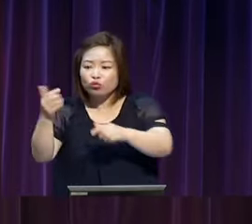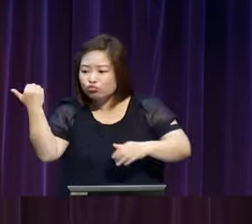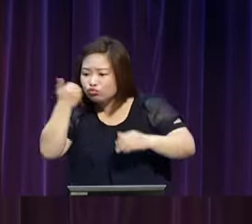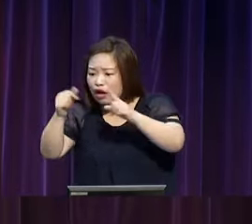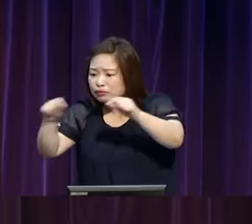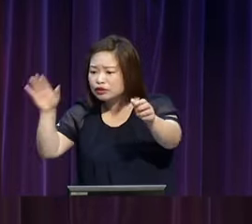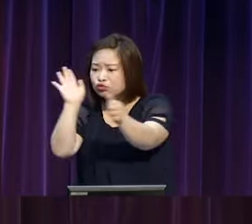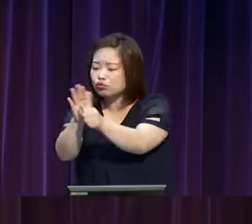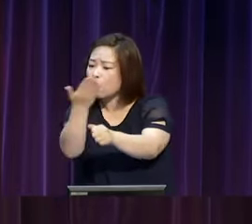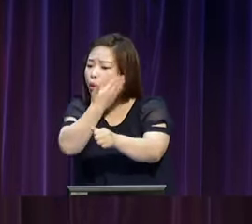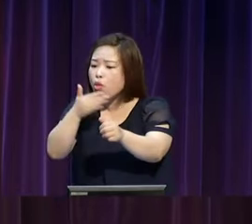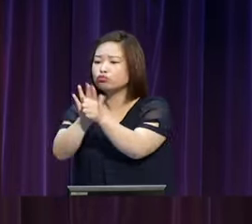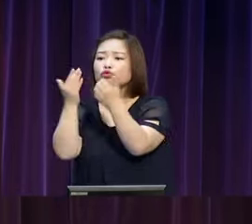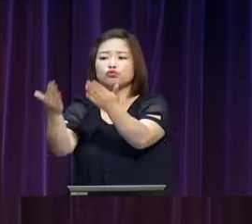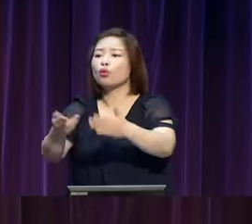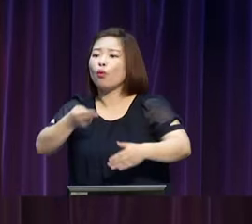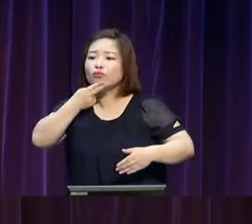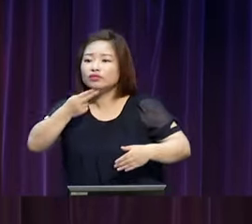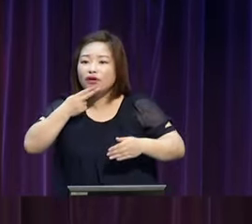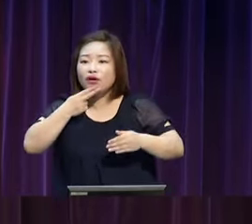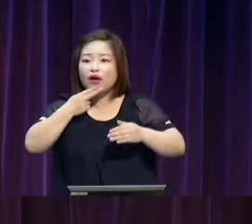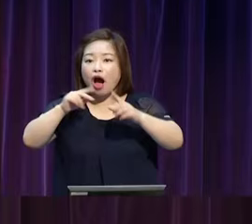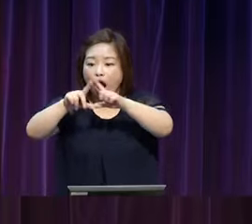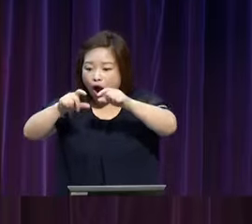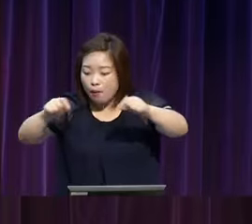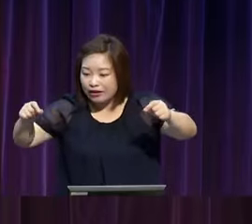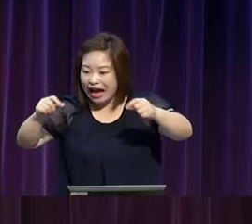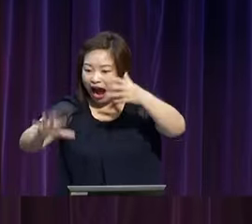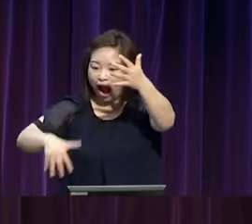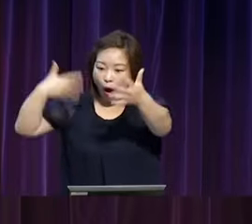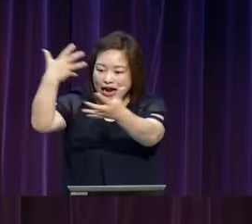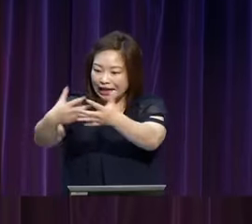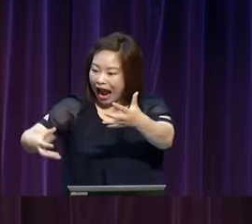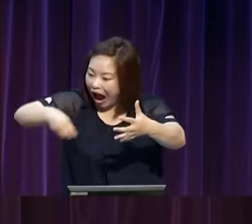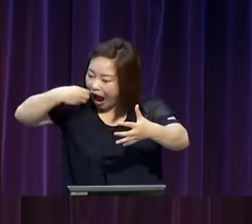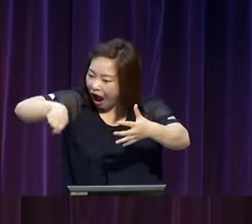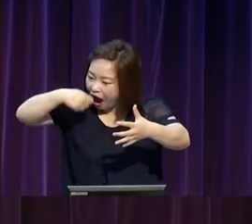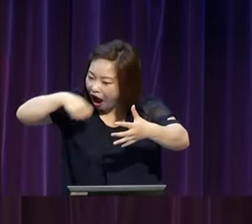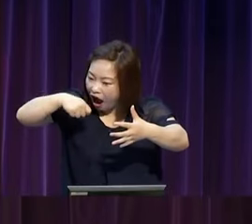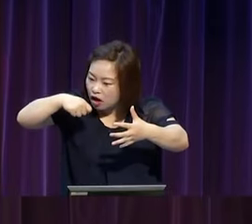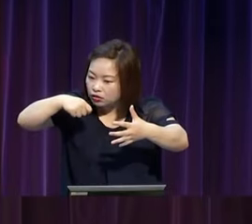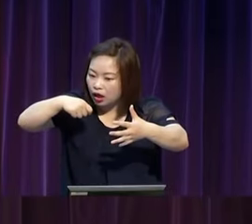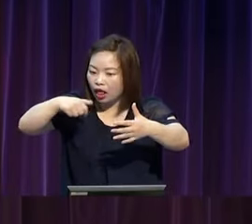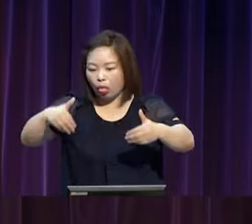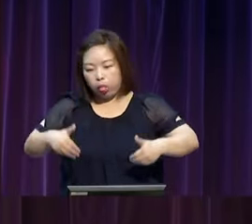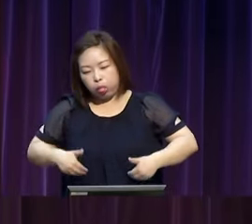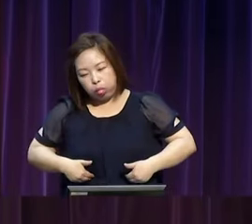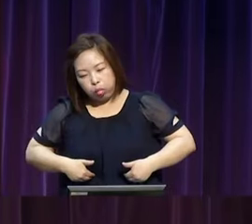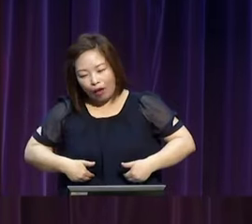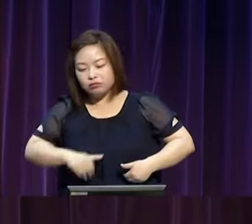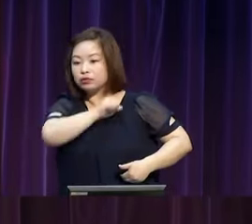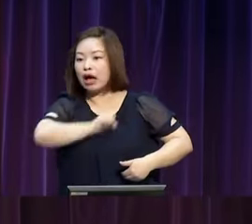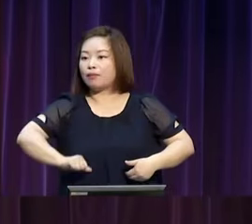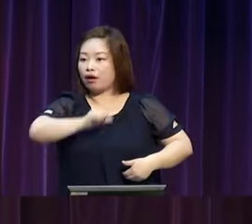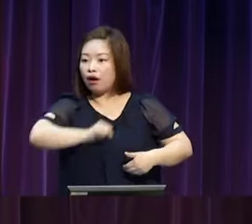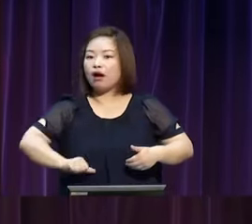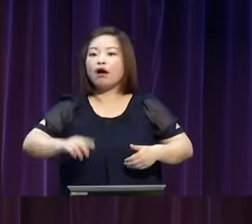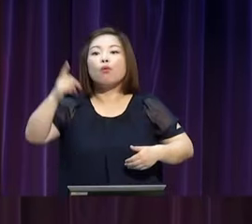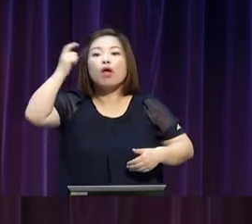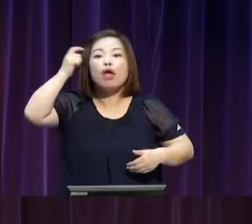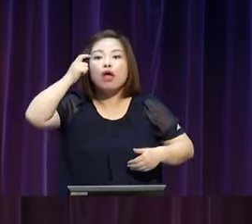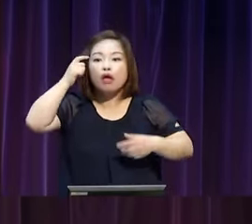잘 없어. 먹을 때는 왕창 먹고 안 먹을 때는 버텨. 뭐 엄마가 이렇게